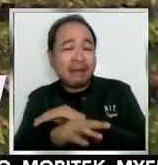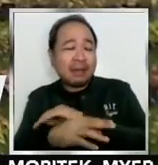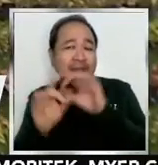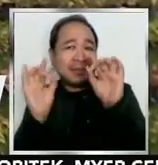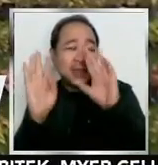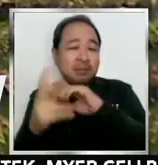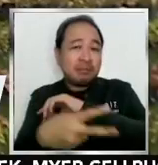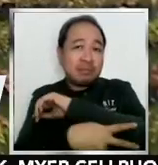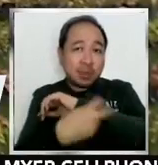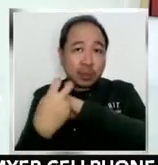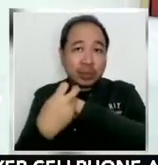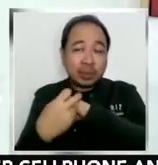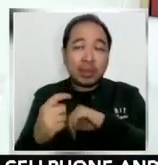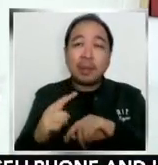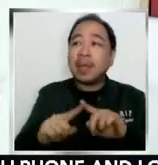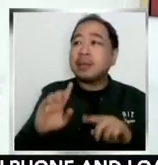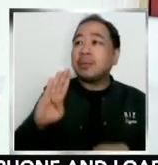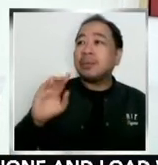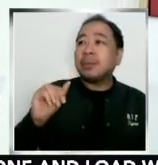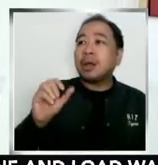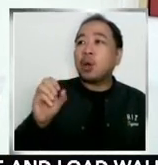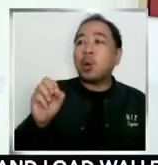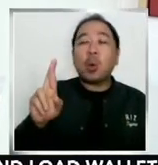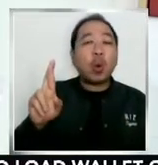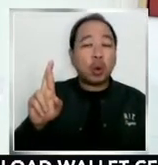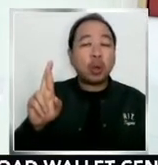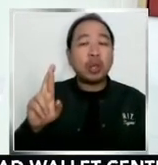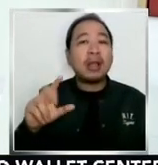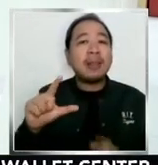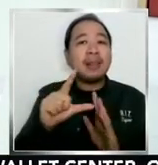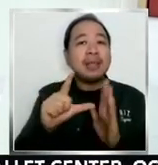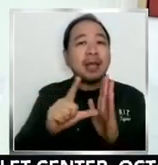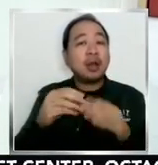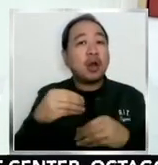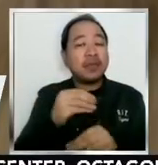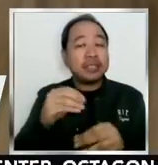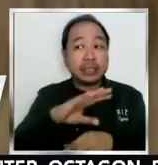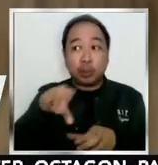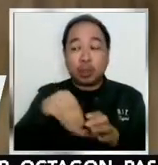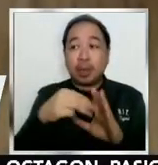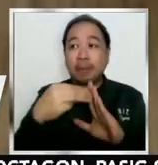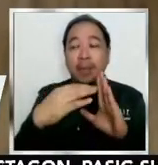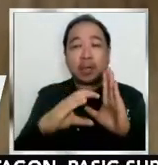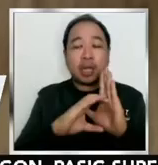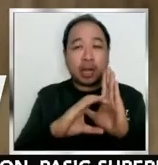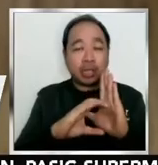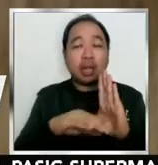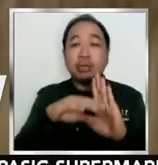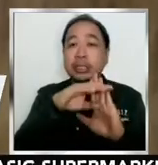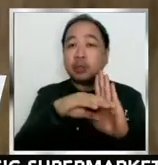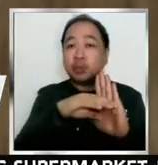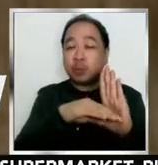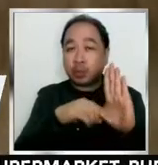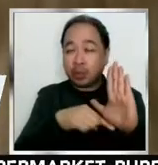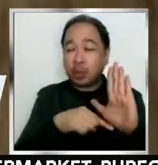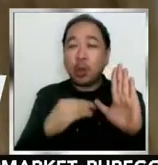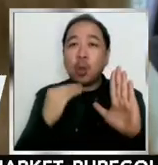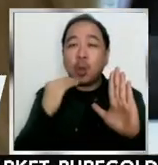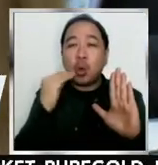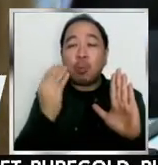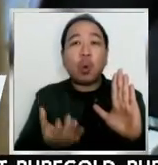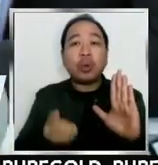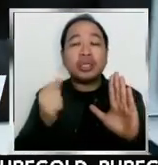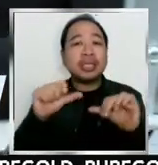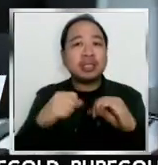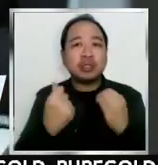Bacoor City Legal Office, nakasaad sa Rule 14 ng Magna Carta for Homeowners and Homeowners Associations, bawal maningil ng toll